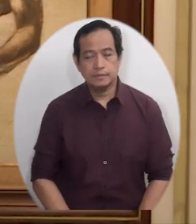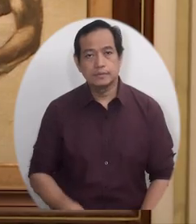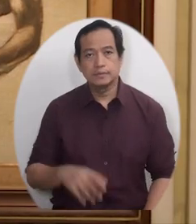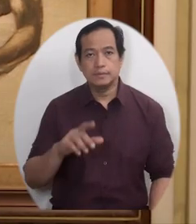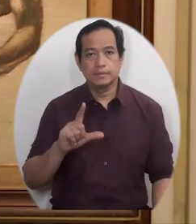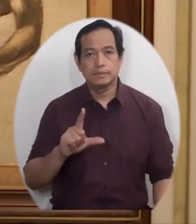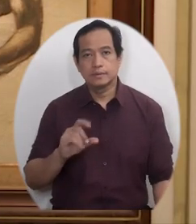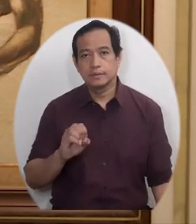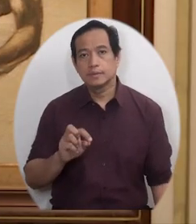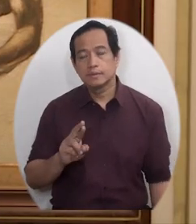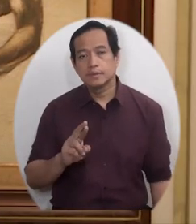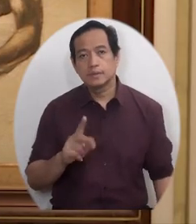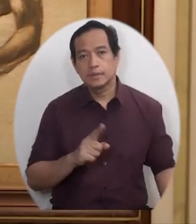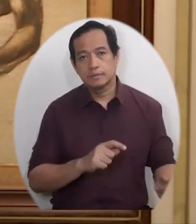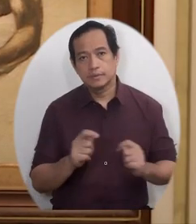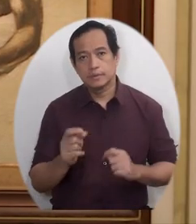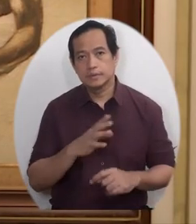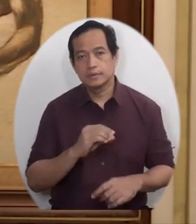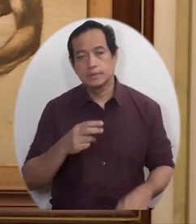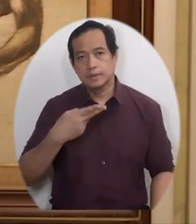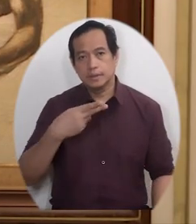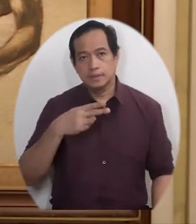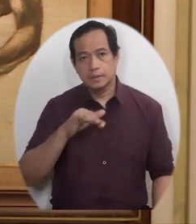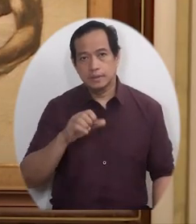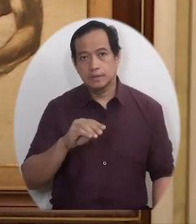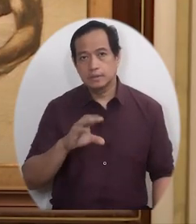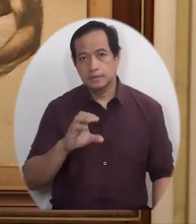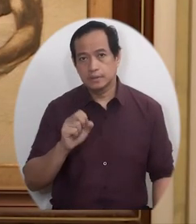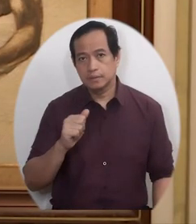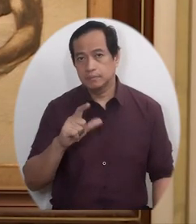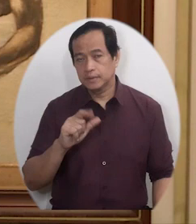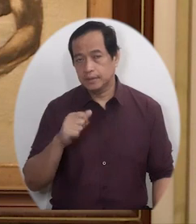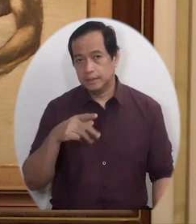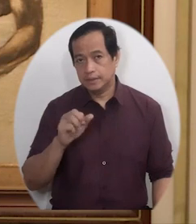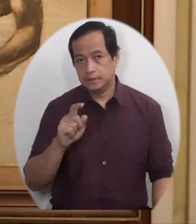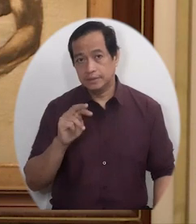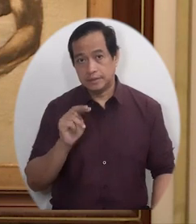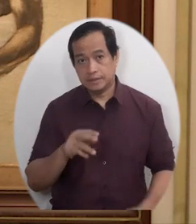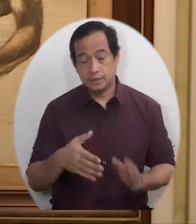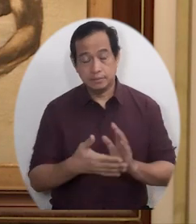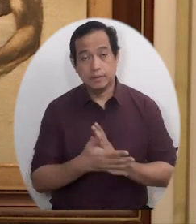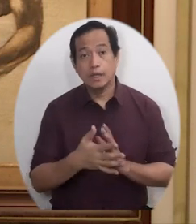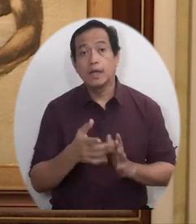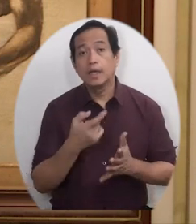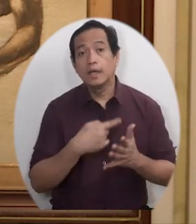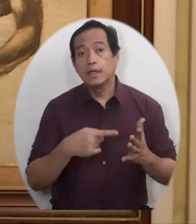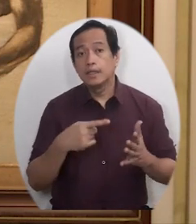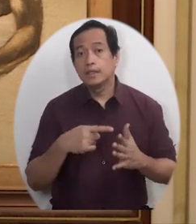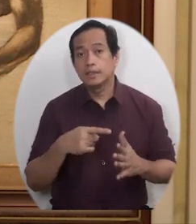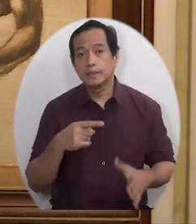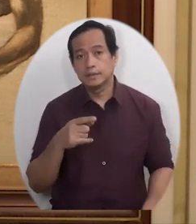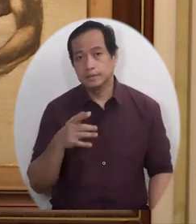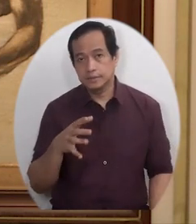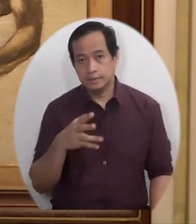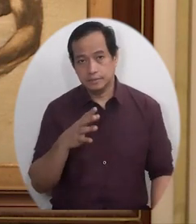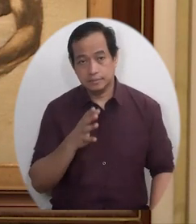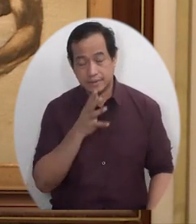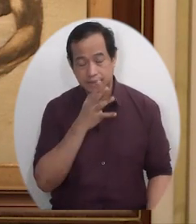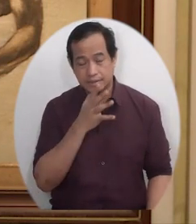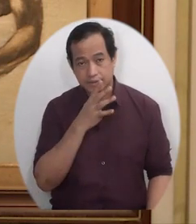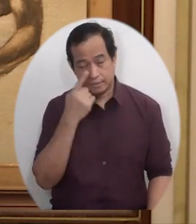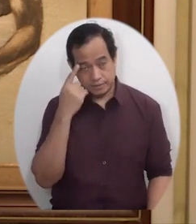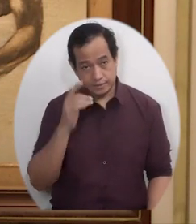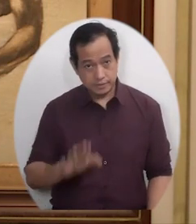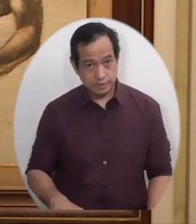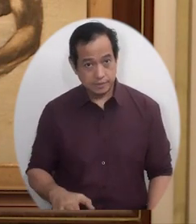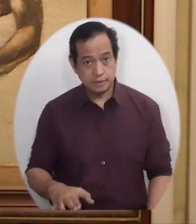Liver transplant at hydrocele operation ang kinakailangan ni Nanay Christine para sa kanyang anak na si Ruth. Suportahan natin